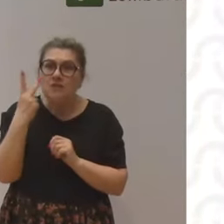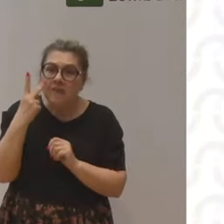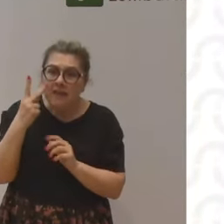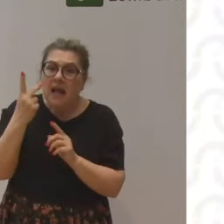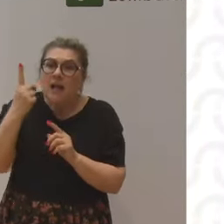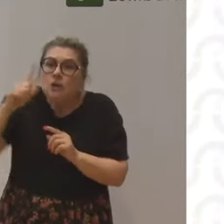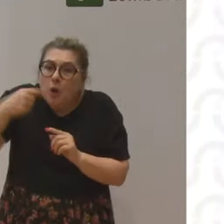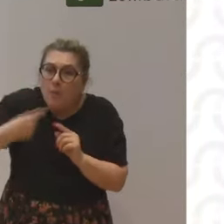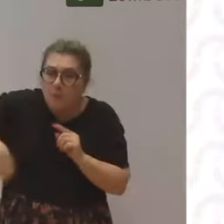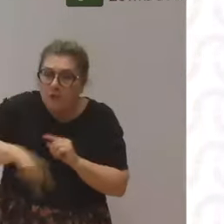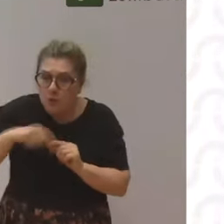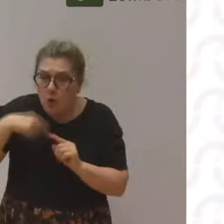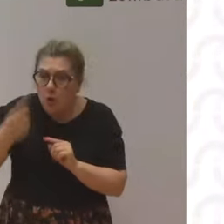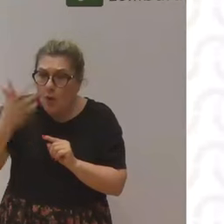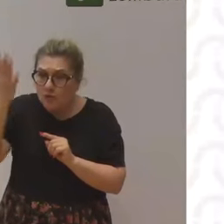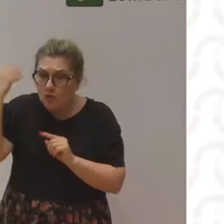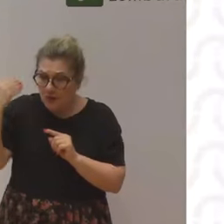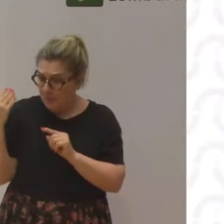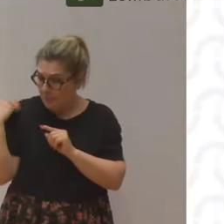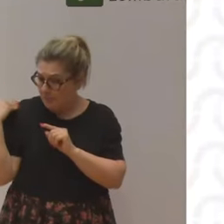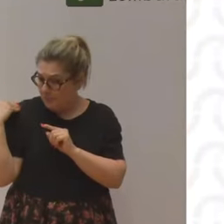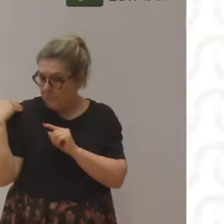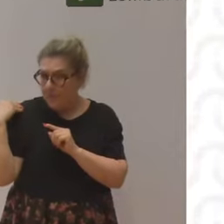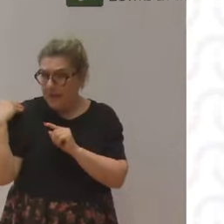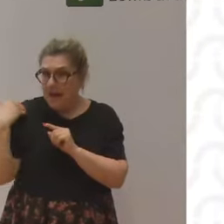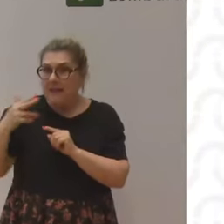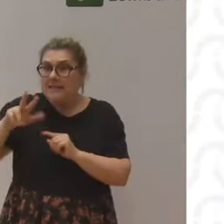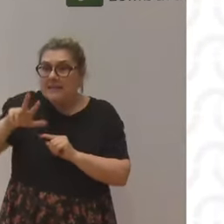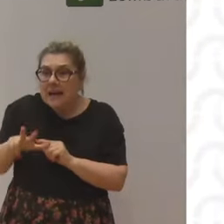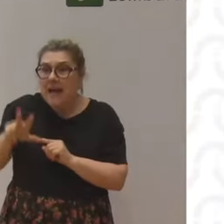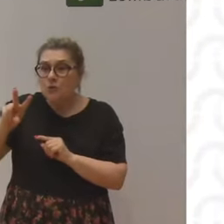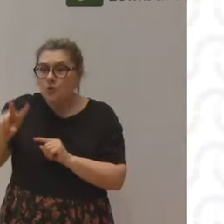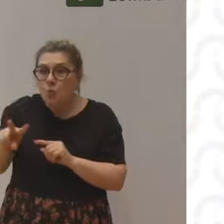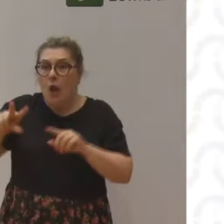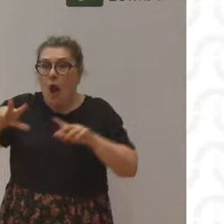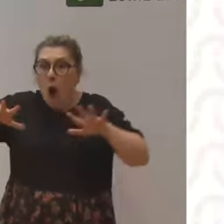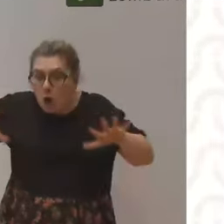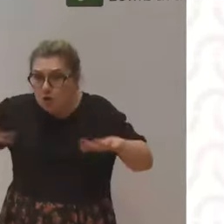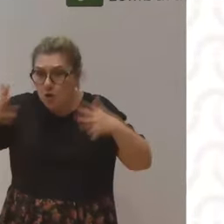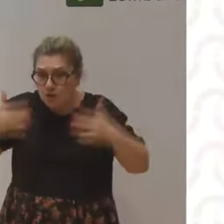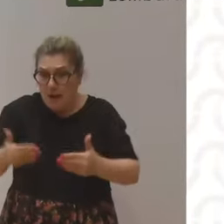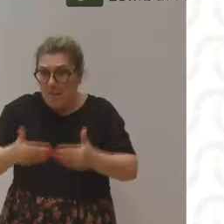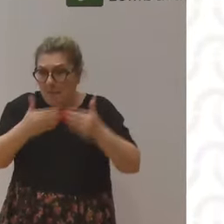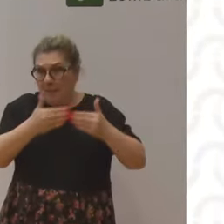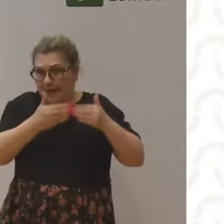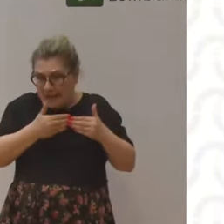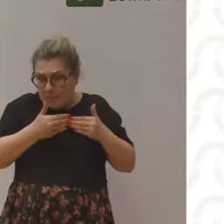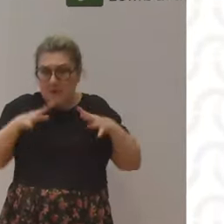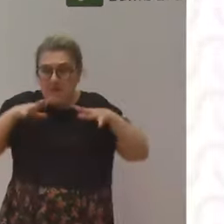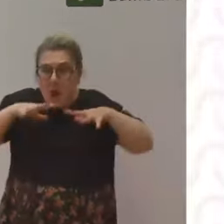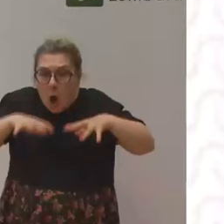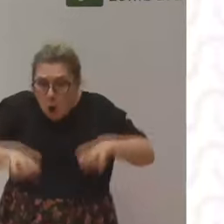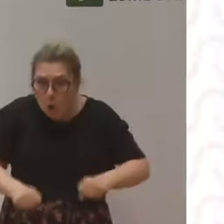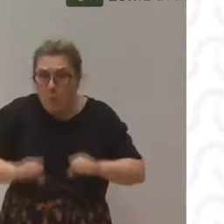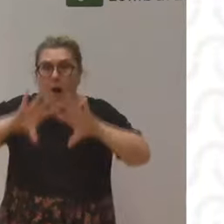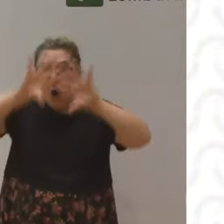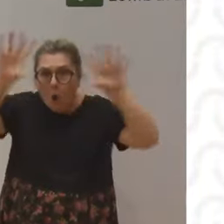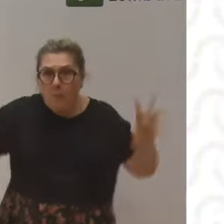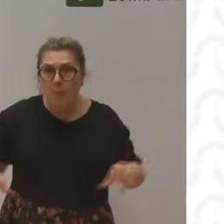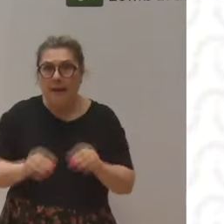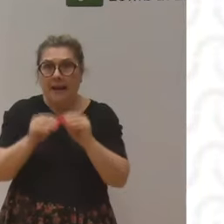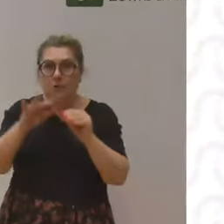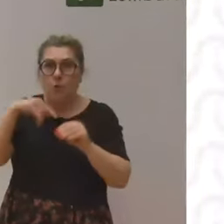noi, quando ha alle spalle una legge 328 che si occupa in modo così importante e completo dal punto di